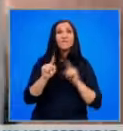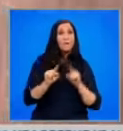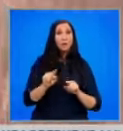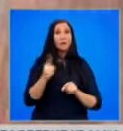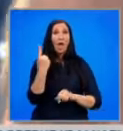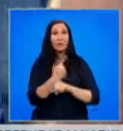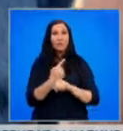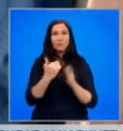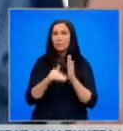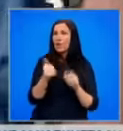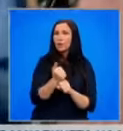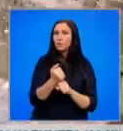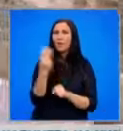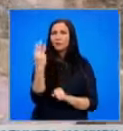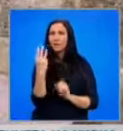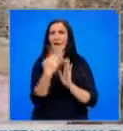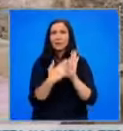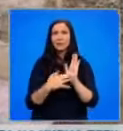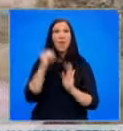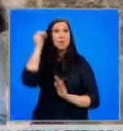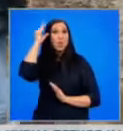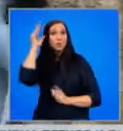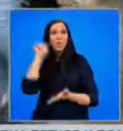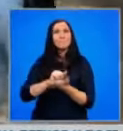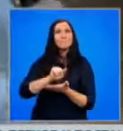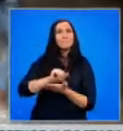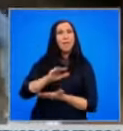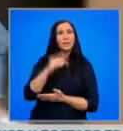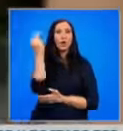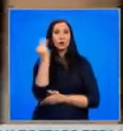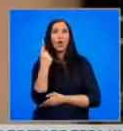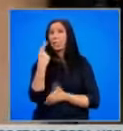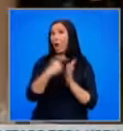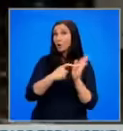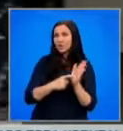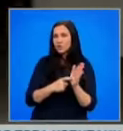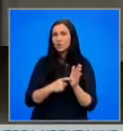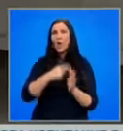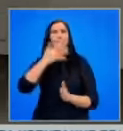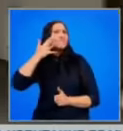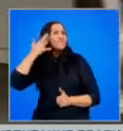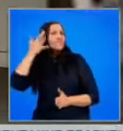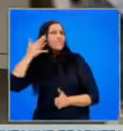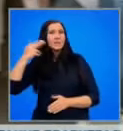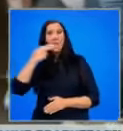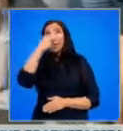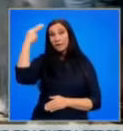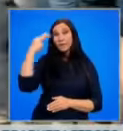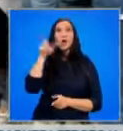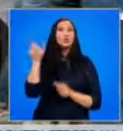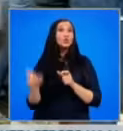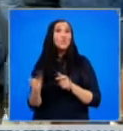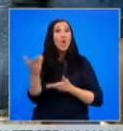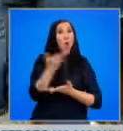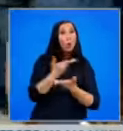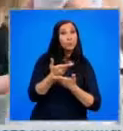половина. Работили с 3 текста – научен, медиен и художествен. Една от задачите е теза по темата «Човекът и общуването», друга – да